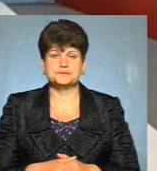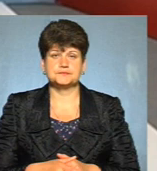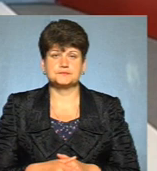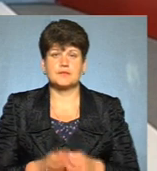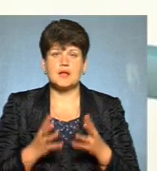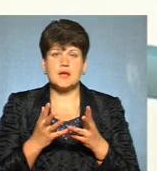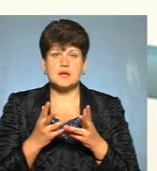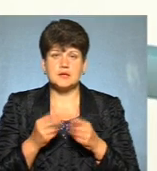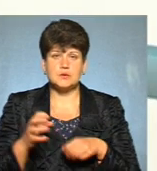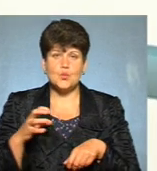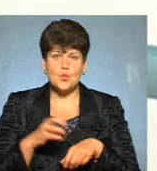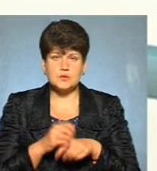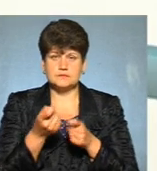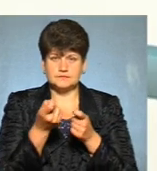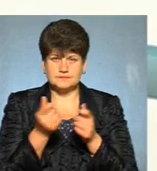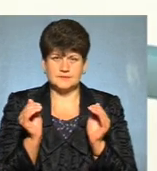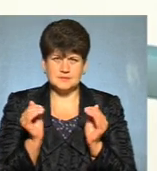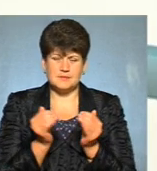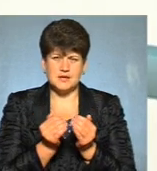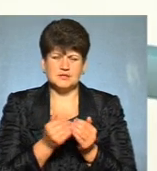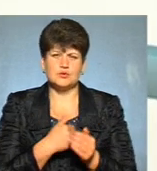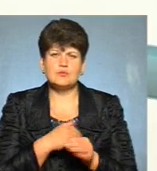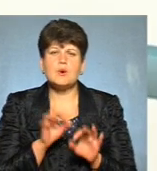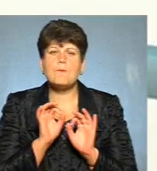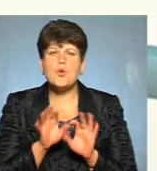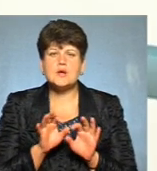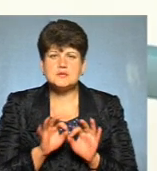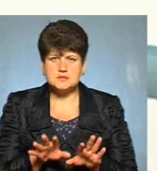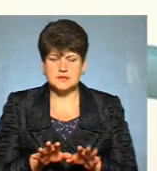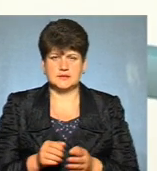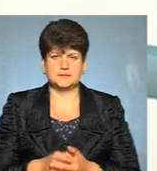Кількість нападів дещо зменшилася. Я хотів би пояснити,